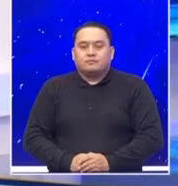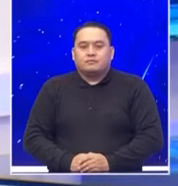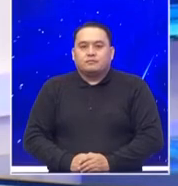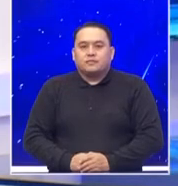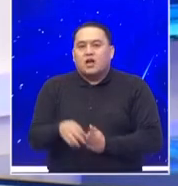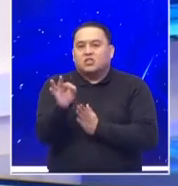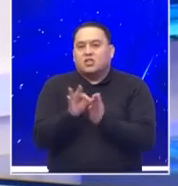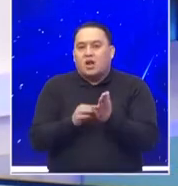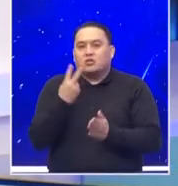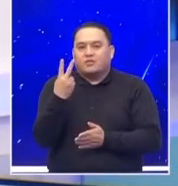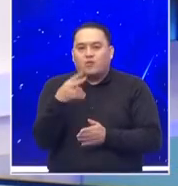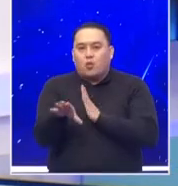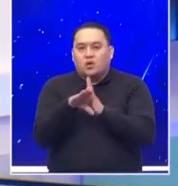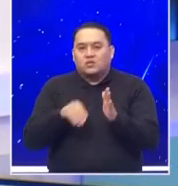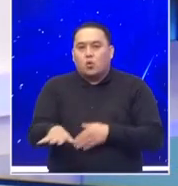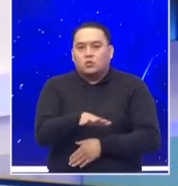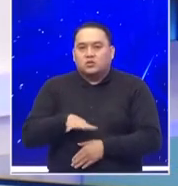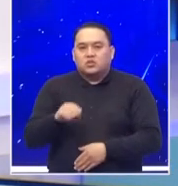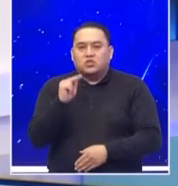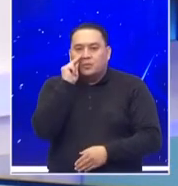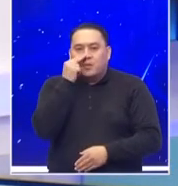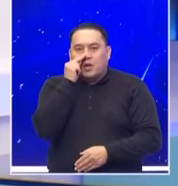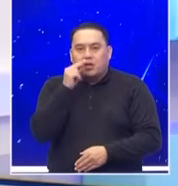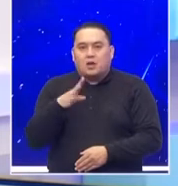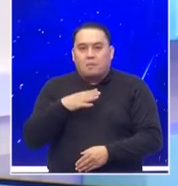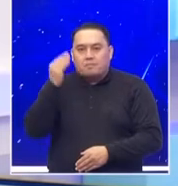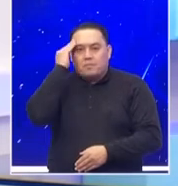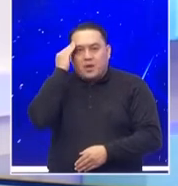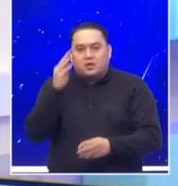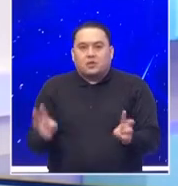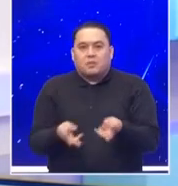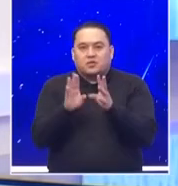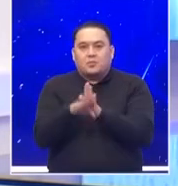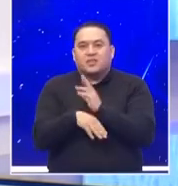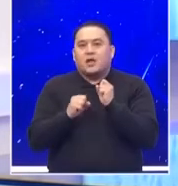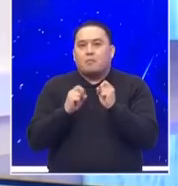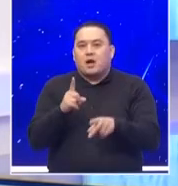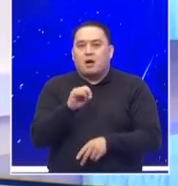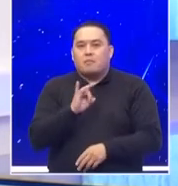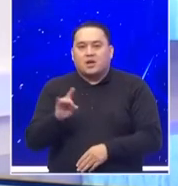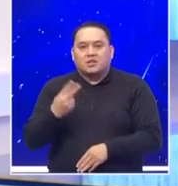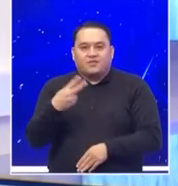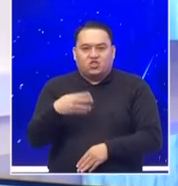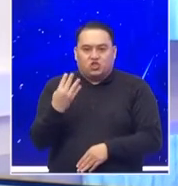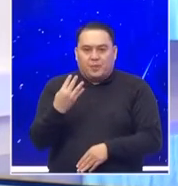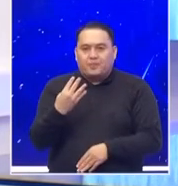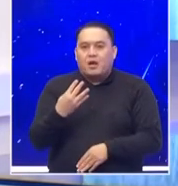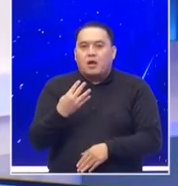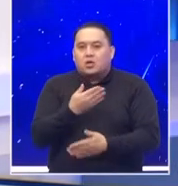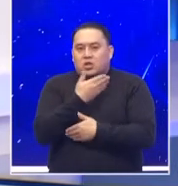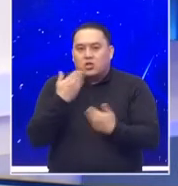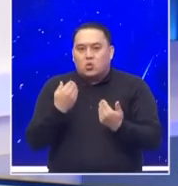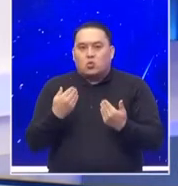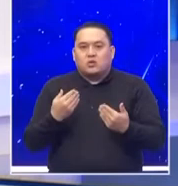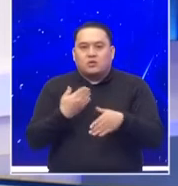сразу на двух избирательных участках шымкент они соблюдали меры пожарной безопасности передает хабар 24 отсутствовал